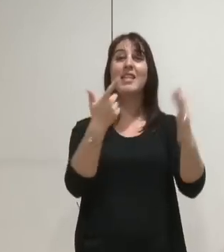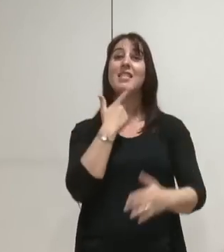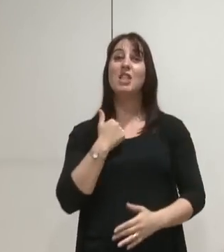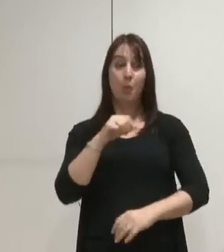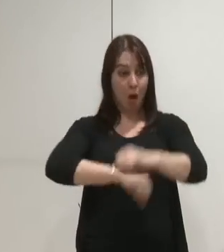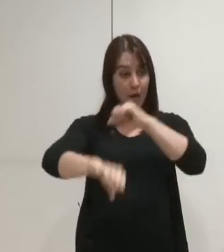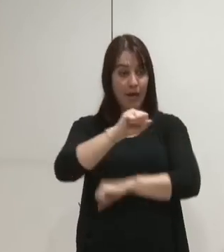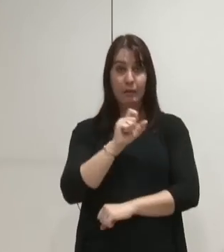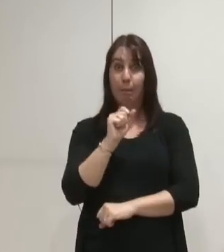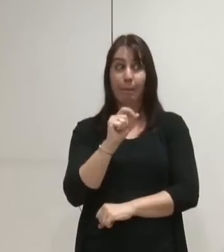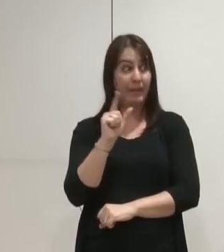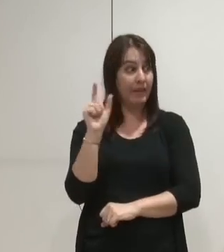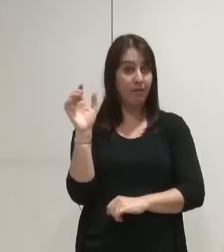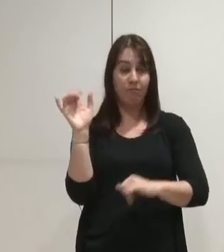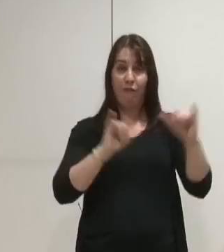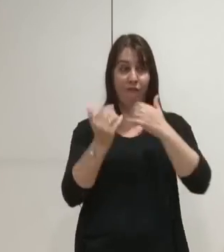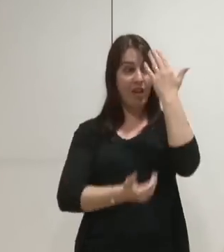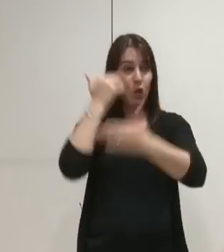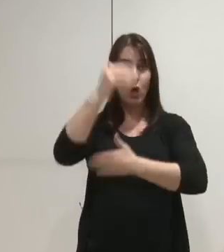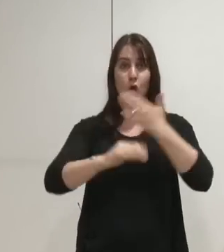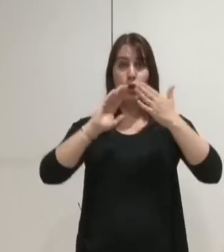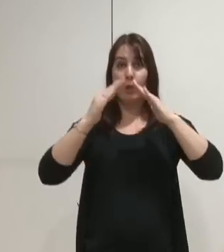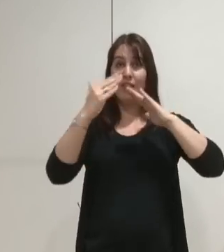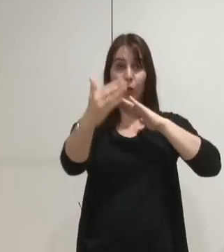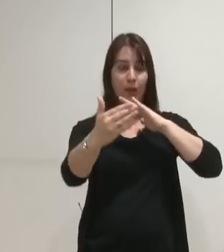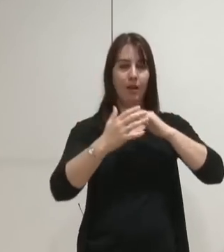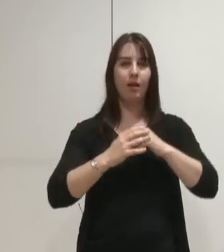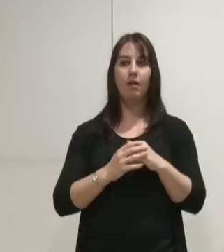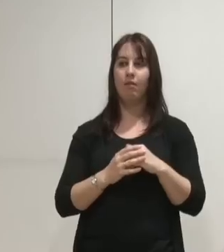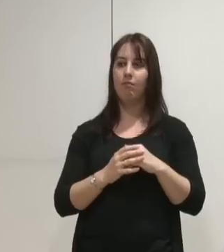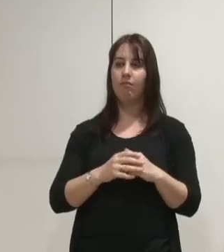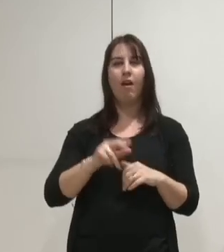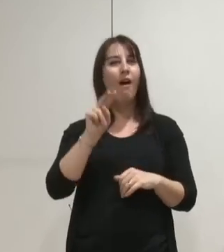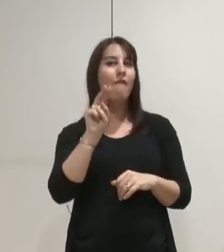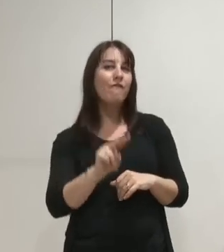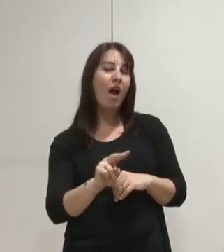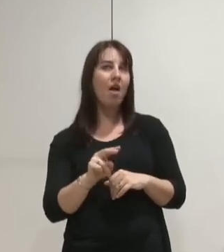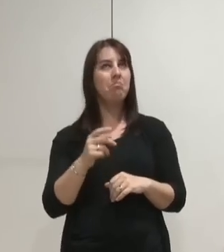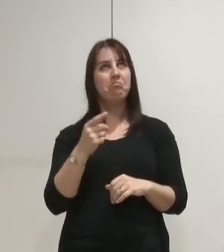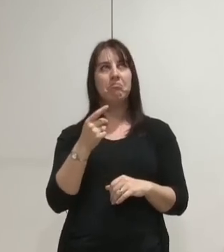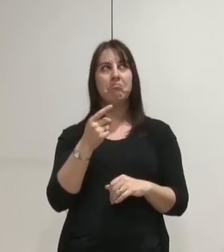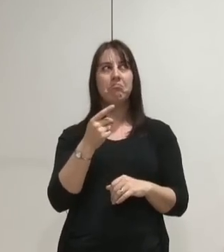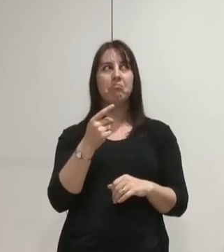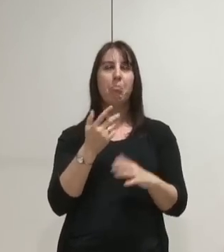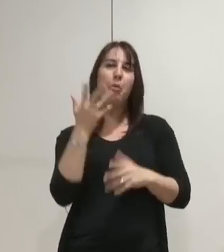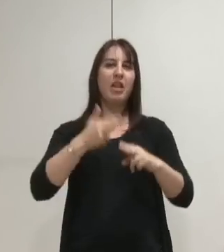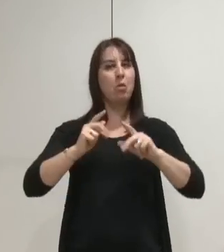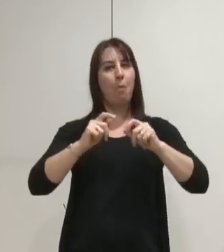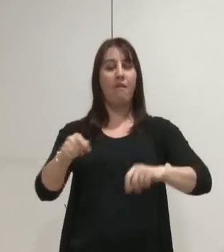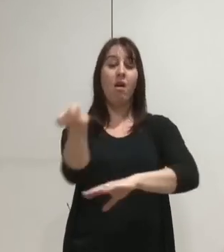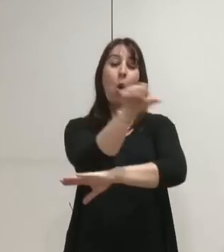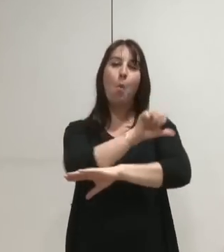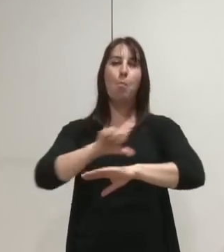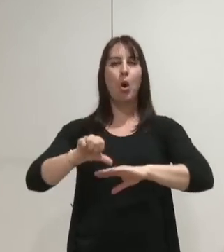cette fameuse journée des tuiles pour le coup c'est plutôt le banquet des tuiles d'ailleurs on note